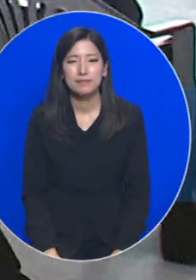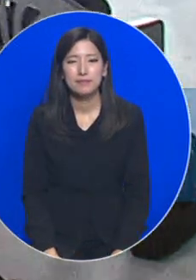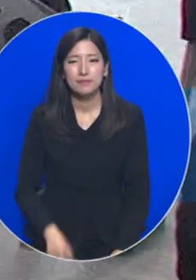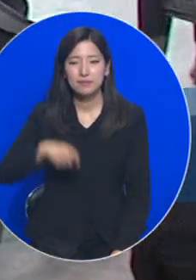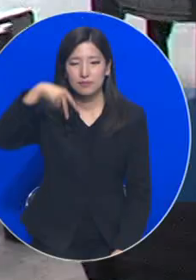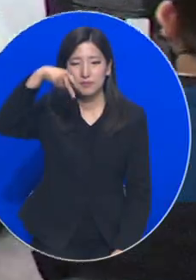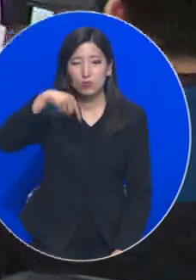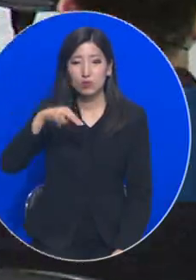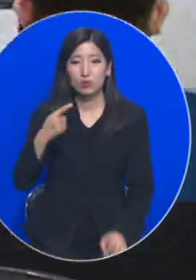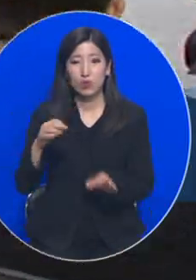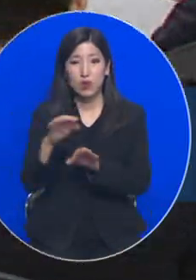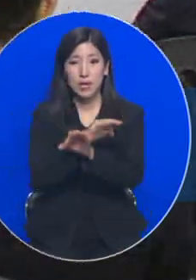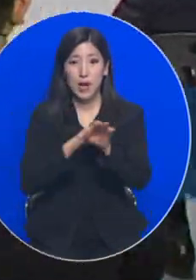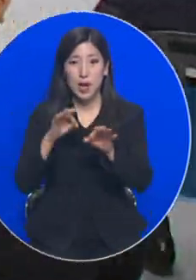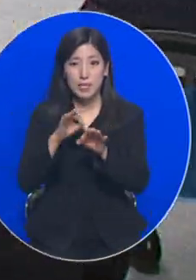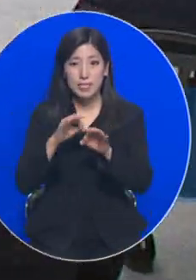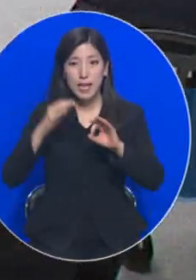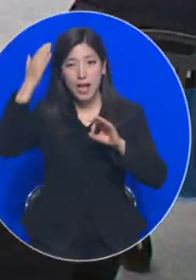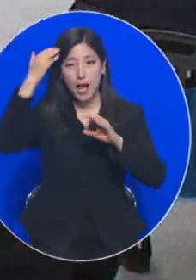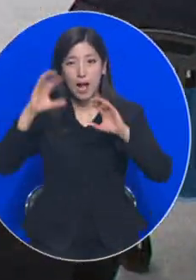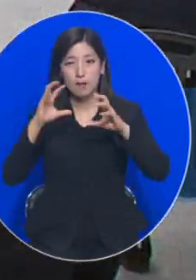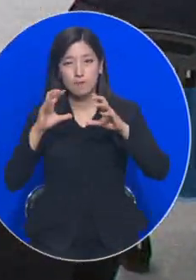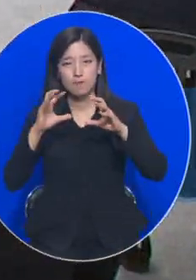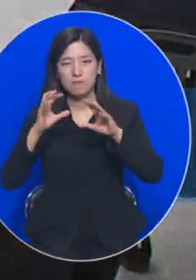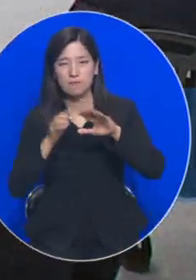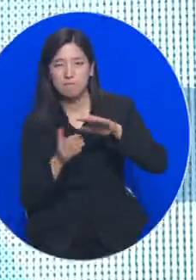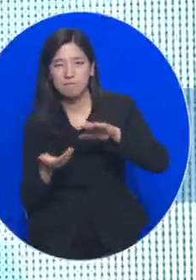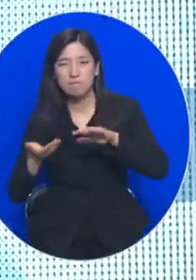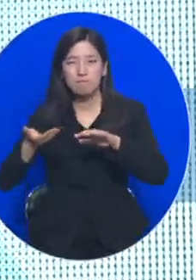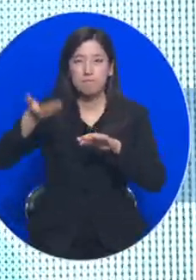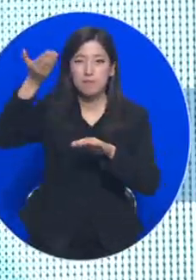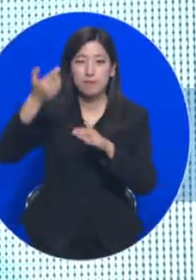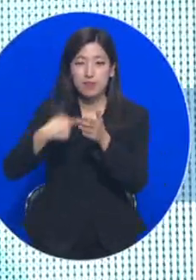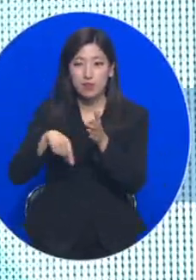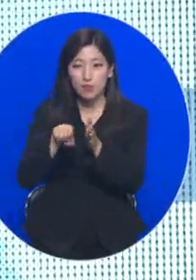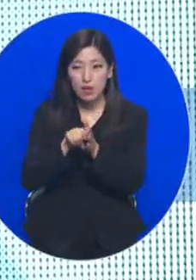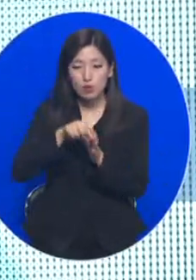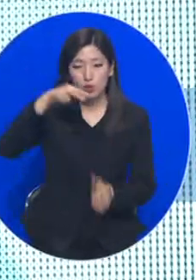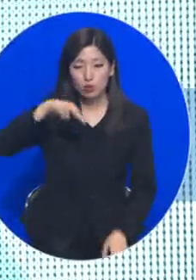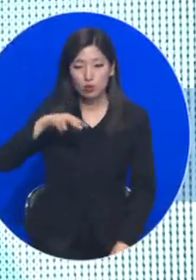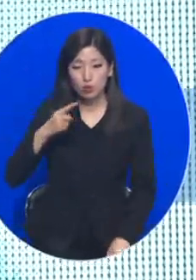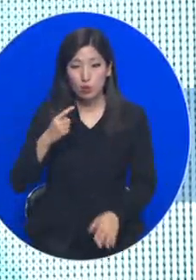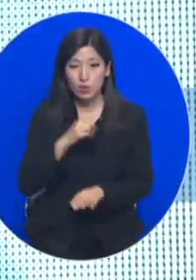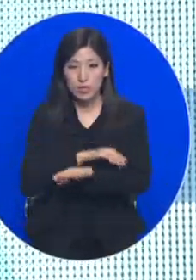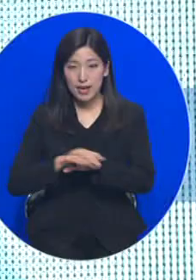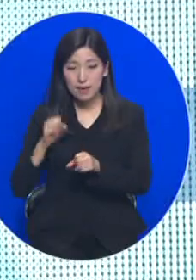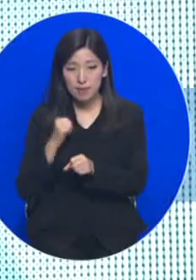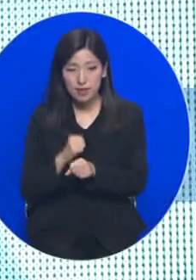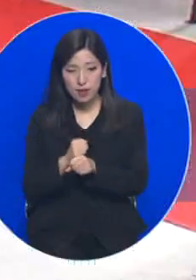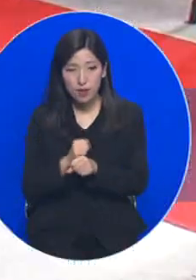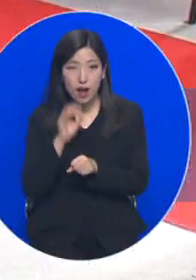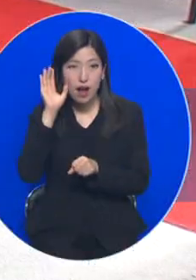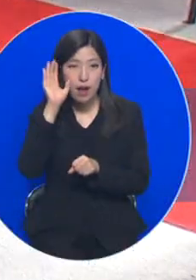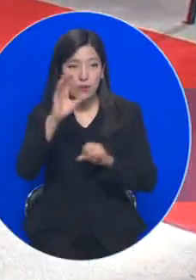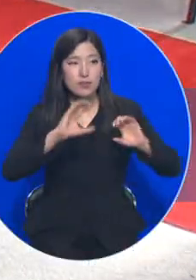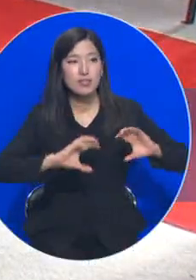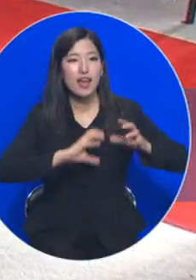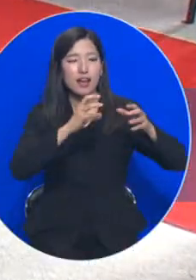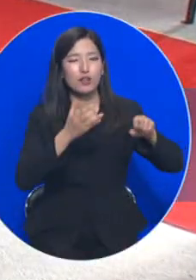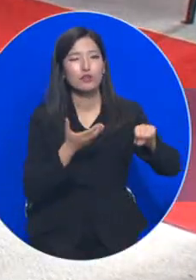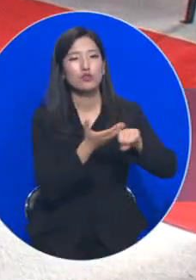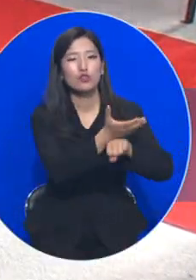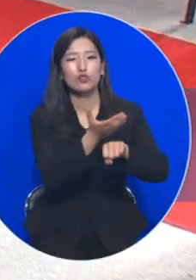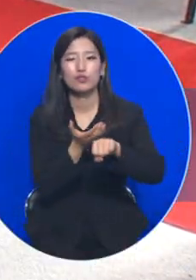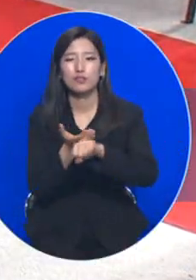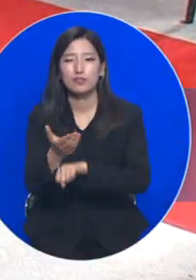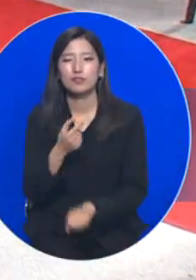선도 국가로의 도약을 목표로 수소 기술에 기반한 전기를 수출산업으로 육성 한다는 방침입니다 오는 2040년까지